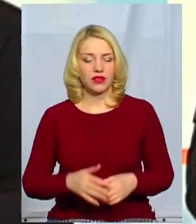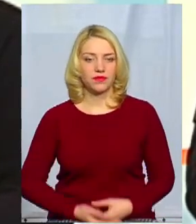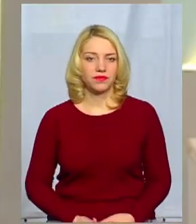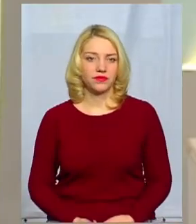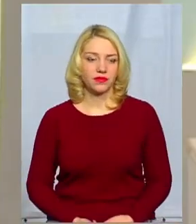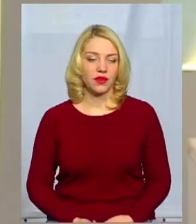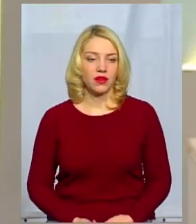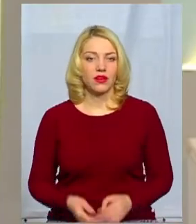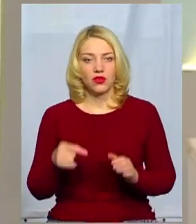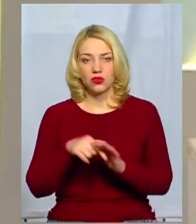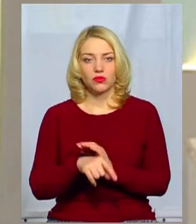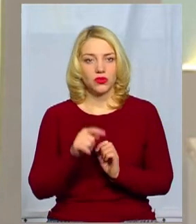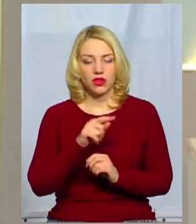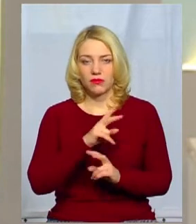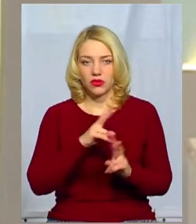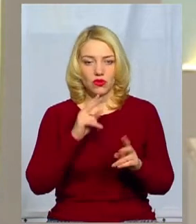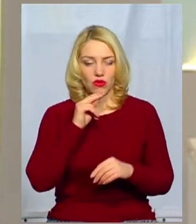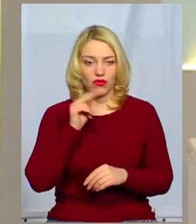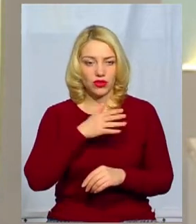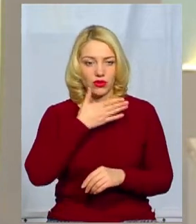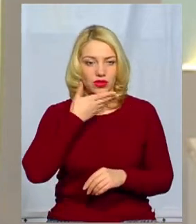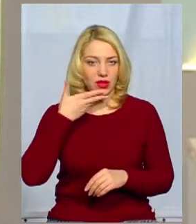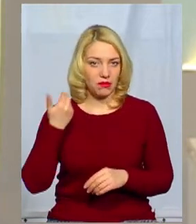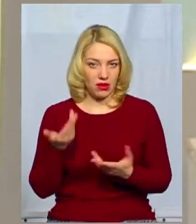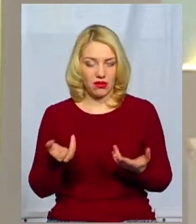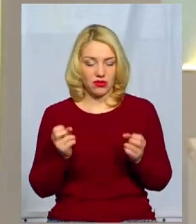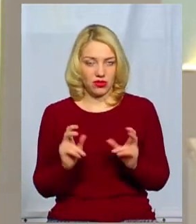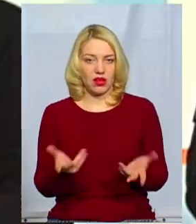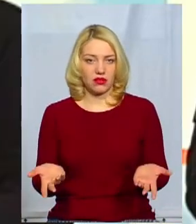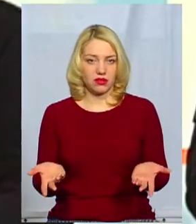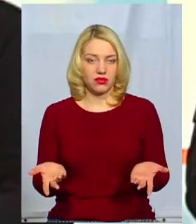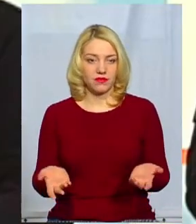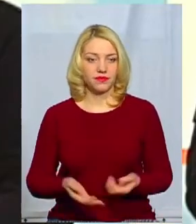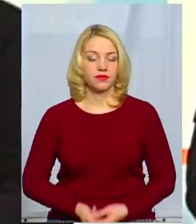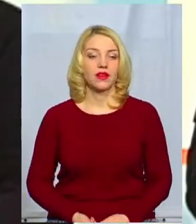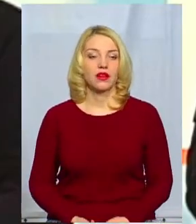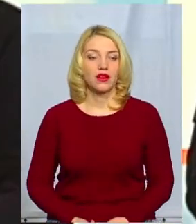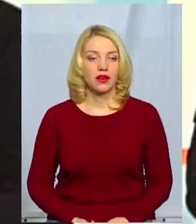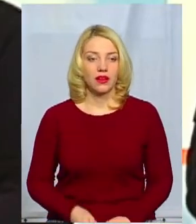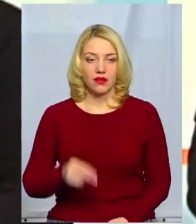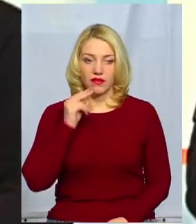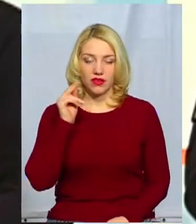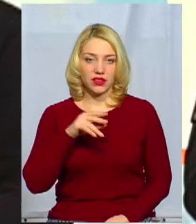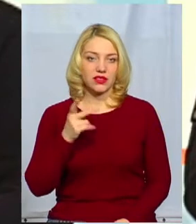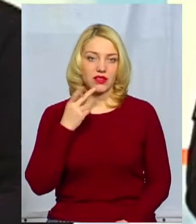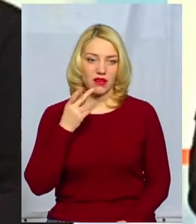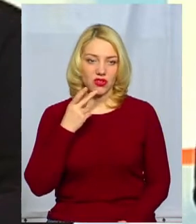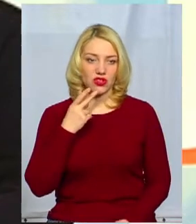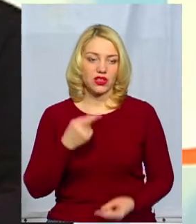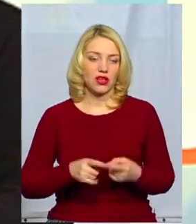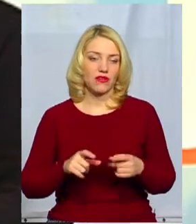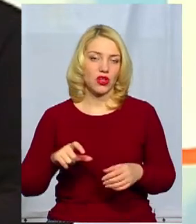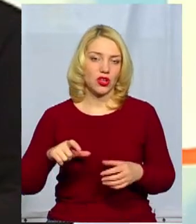водія. Тобто там нікого винного не виявилося чи як? Винні завжди в дорожньо-транспортній